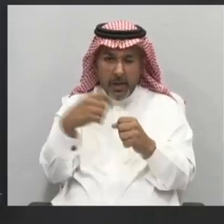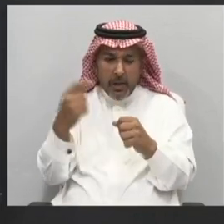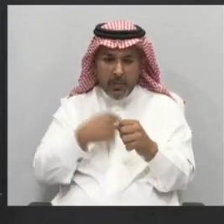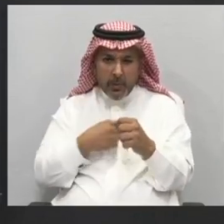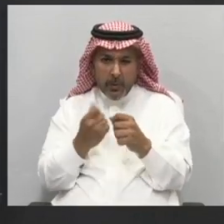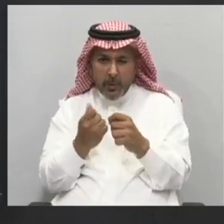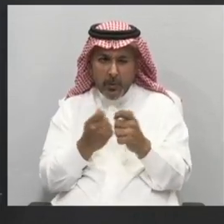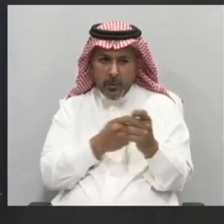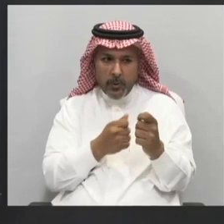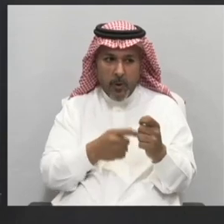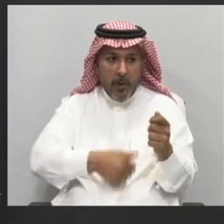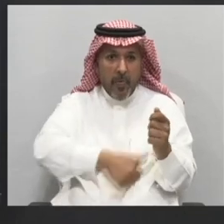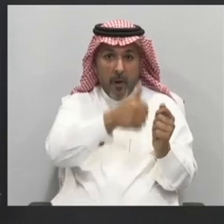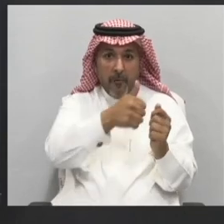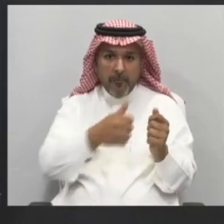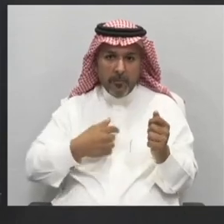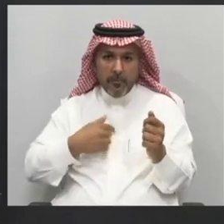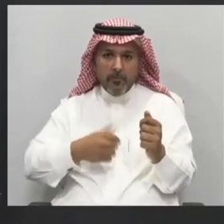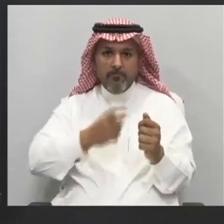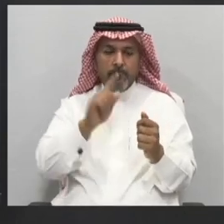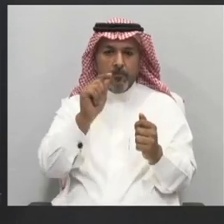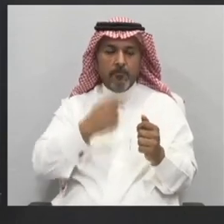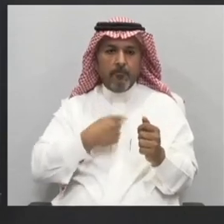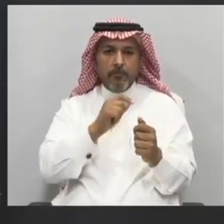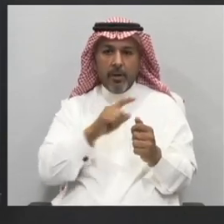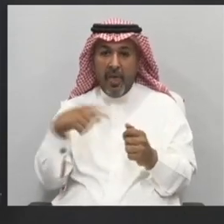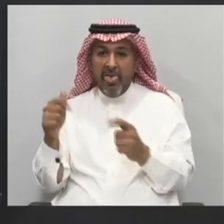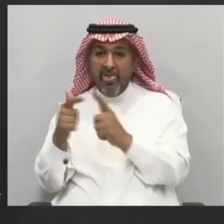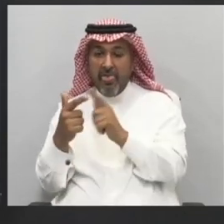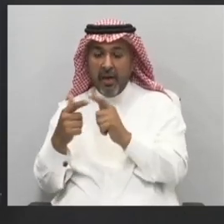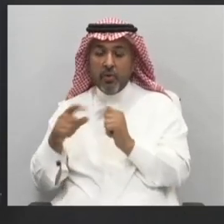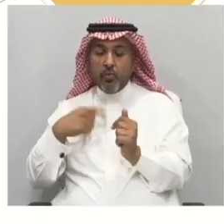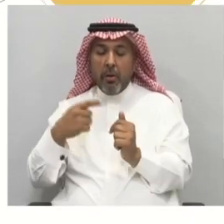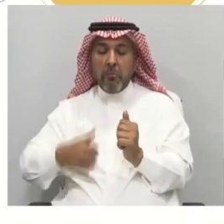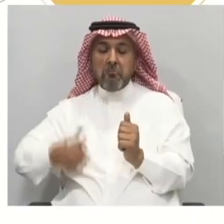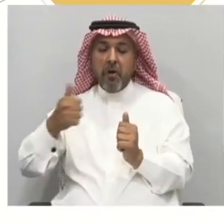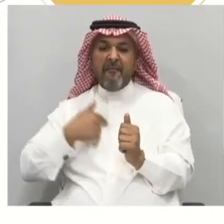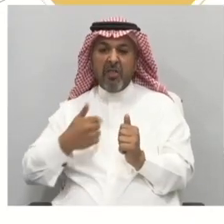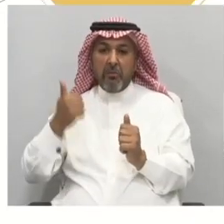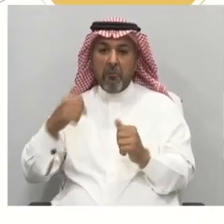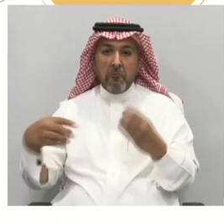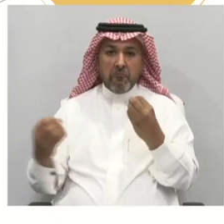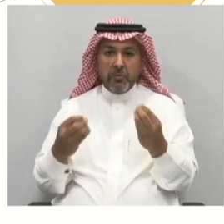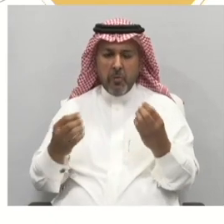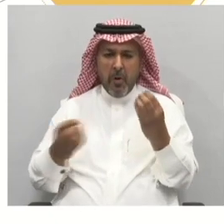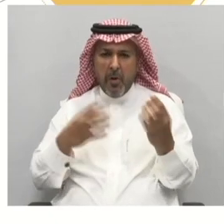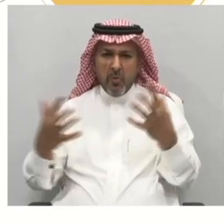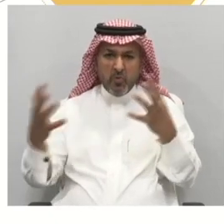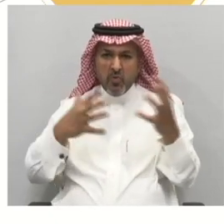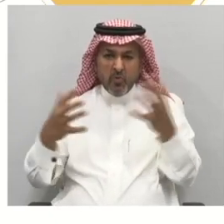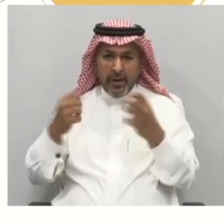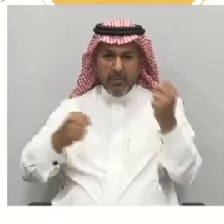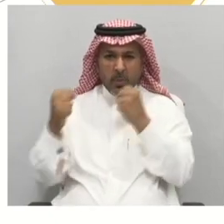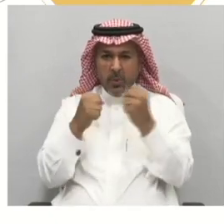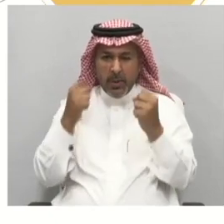ممتنعه ايضا انه سيعلو بعضهم على بعض وهذا امر ممتنع لماذا لان علو بعضهم على بعض يكونوا بعد